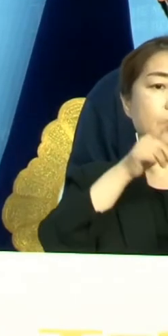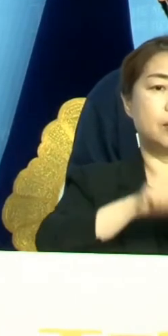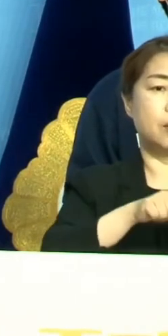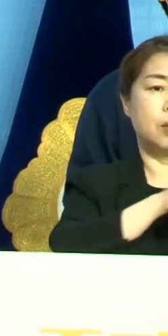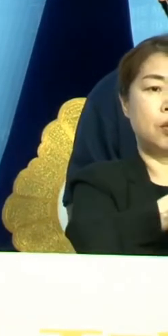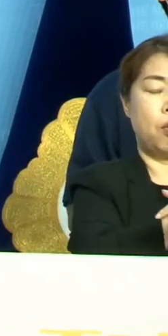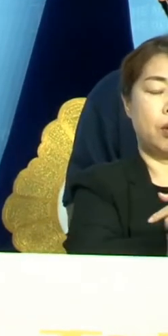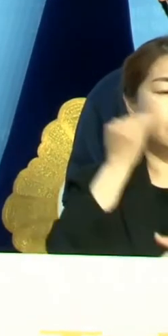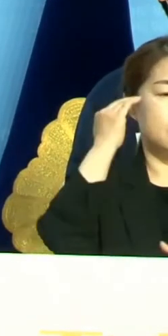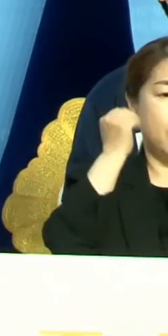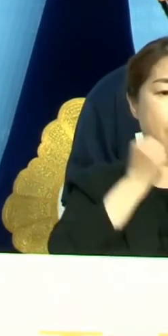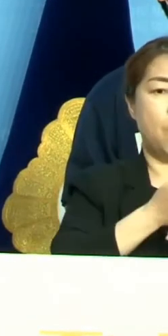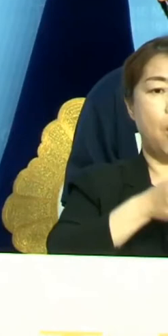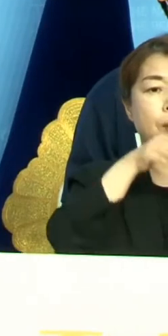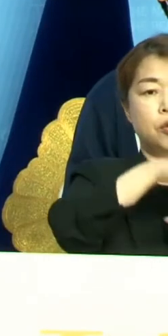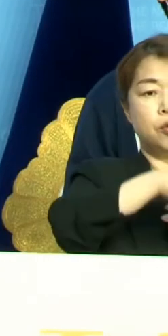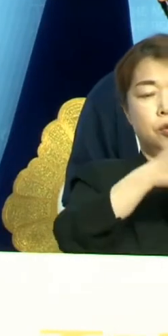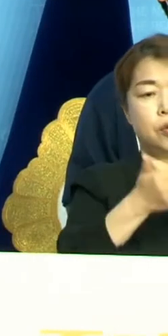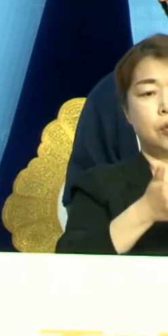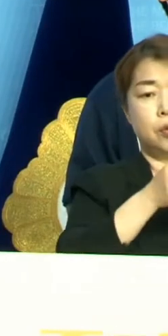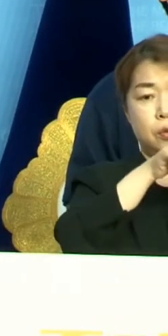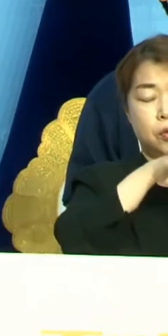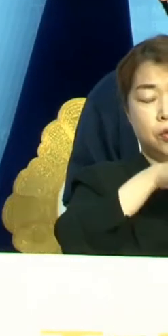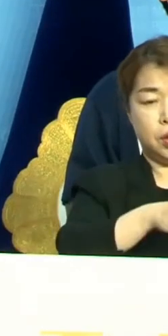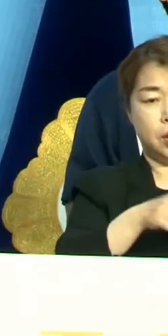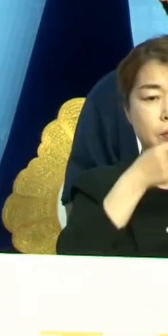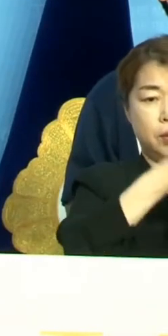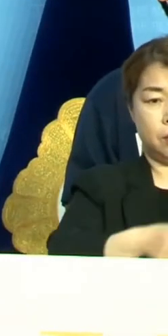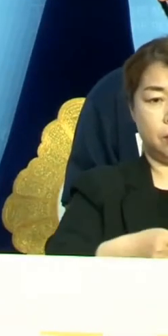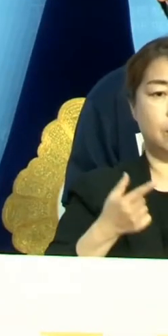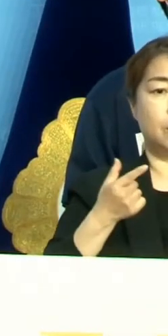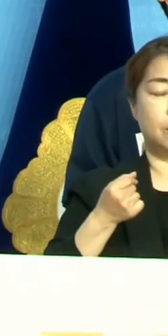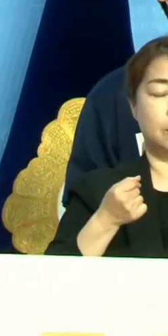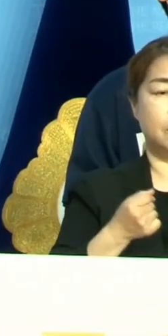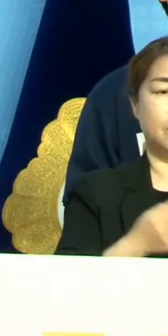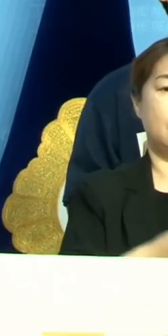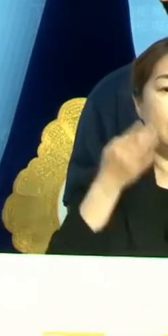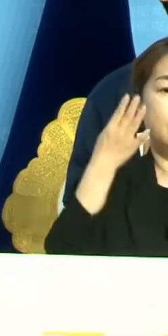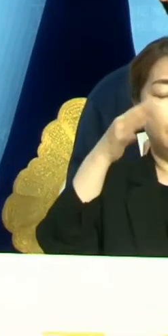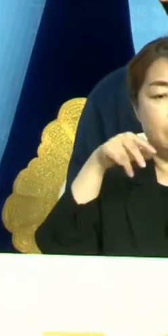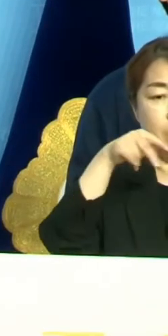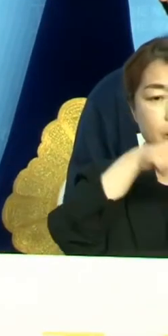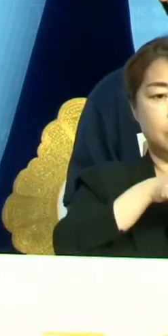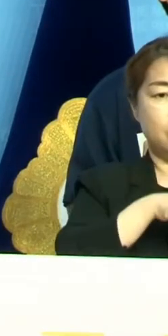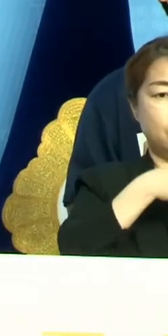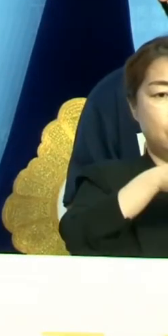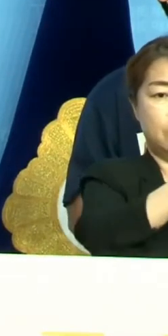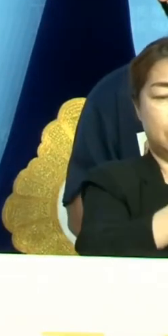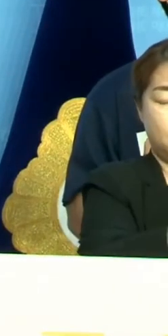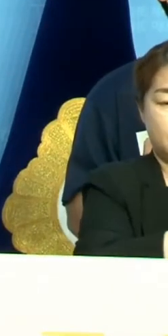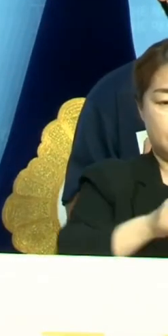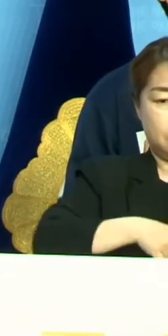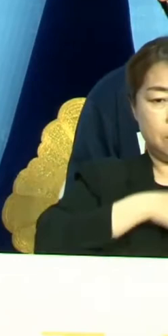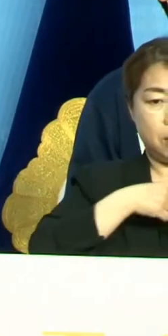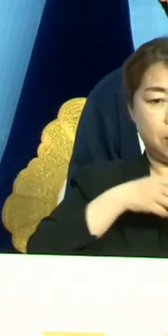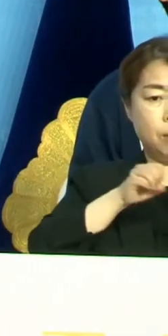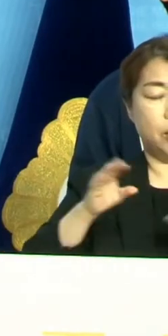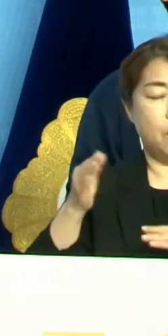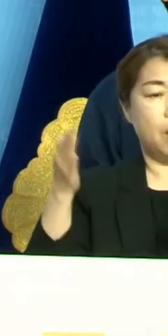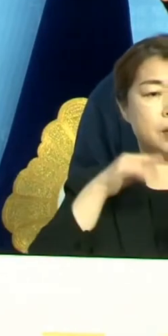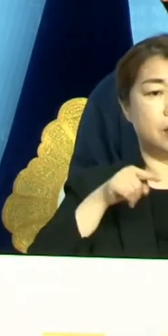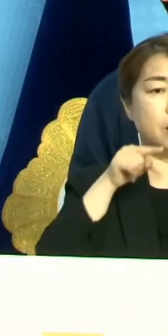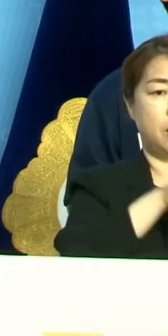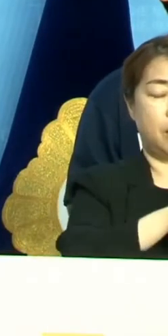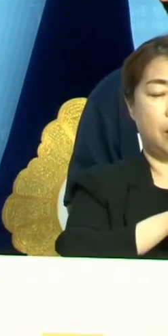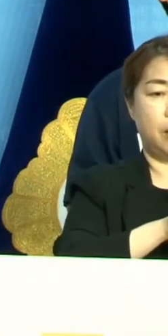침해하는 일이고 민주주의의 심각한 손입니다 대학들은 교육기관 의 정의와 염치를 잃고 학생들에게 강한